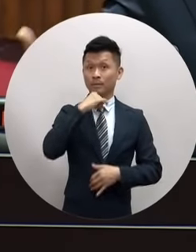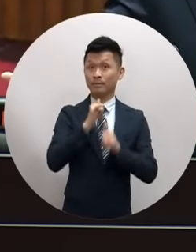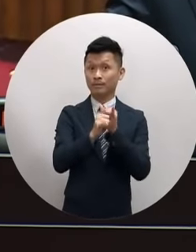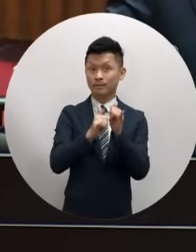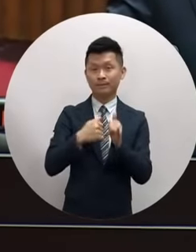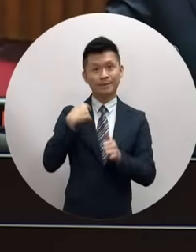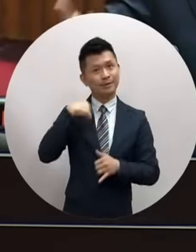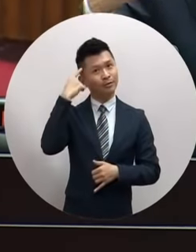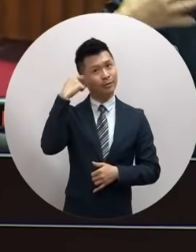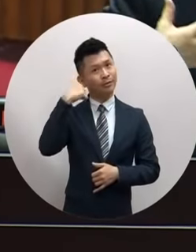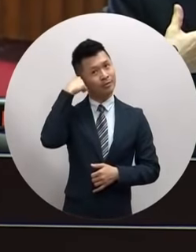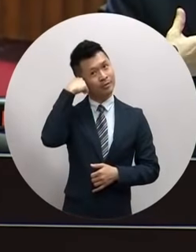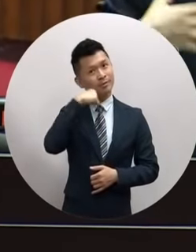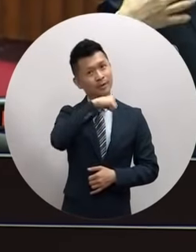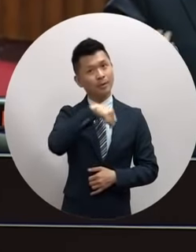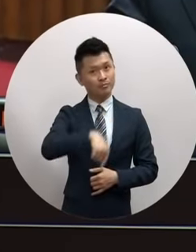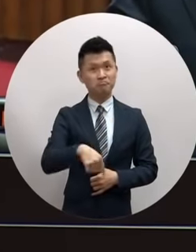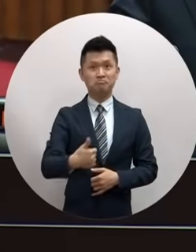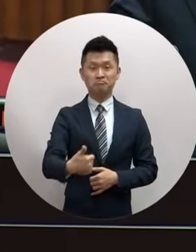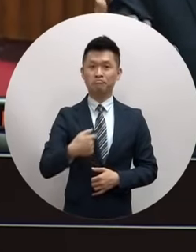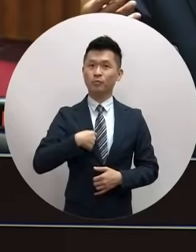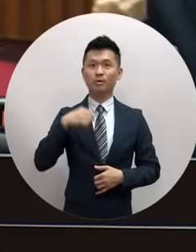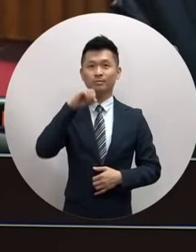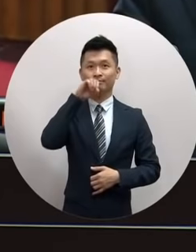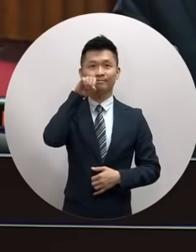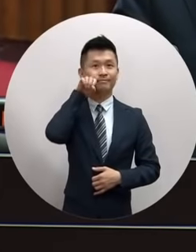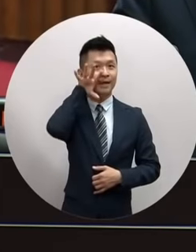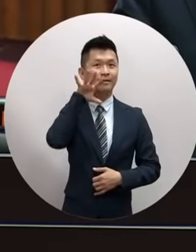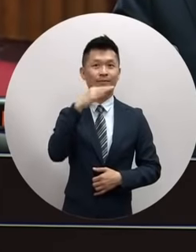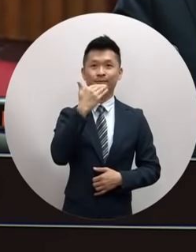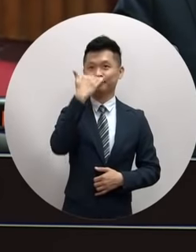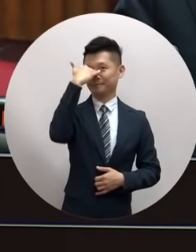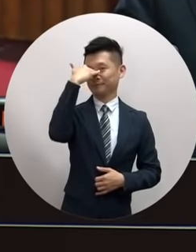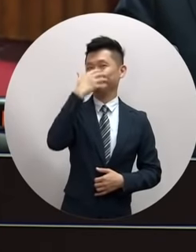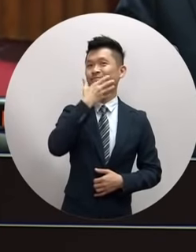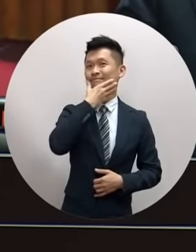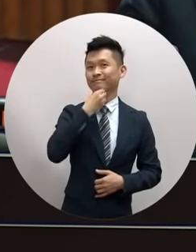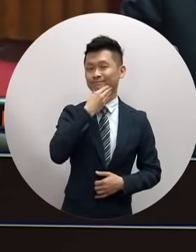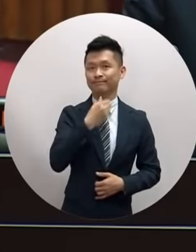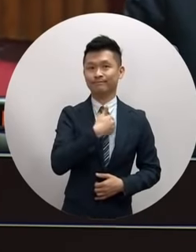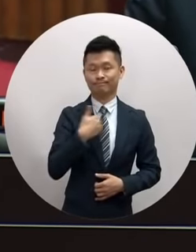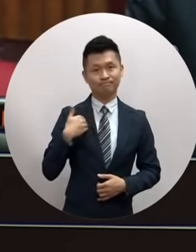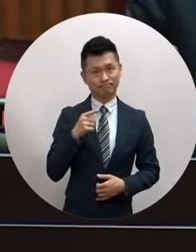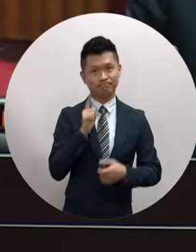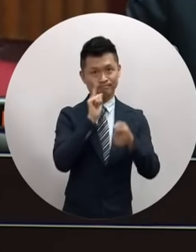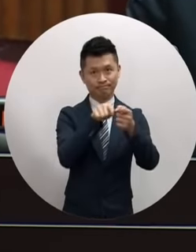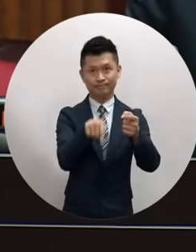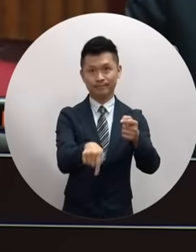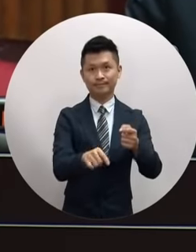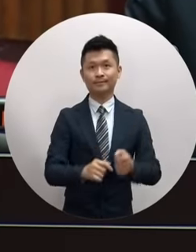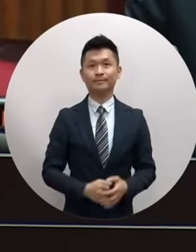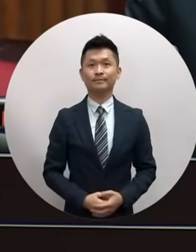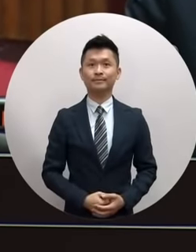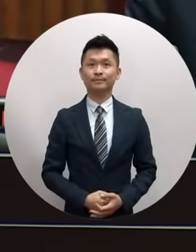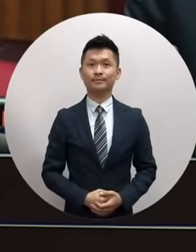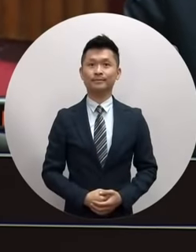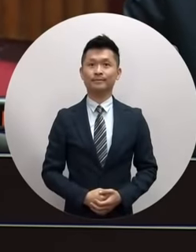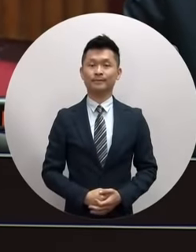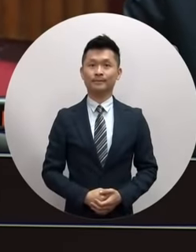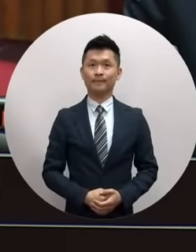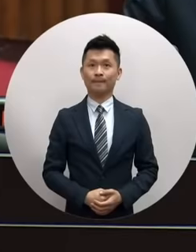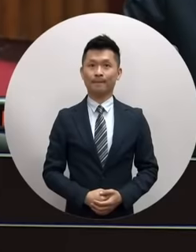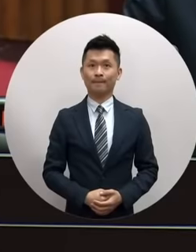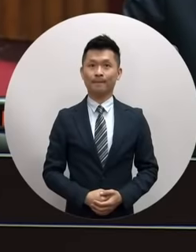觉得台湾人安全，做台湾人很骄傲很幸福。 好，那假设说未来的施政里